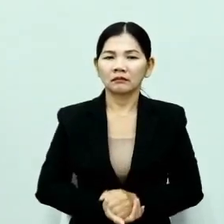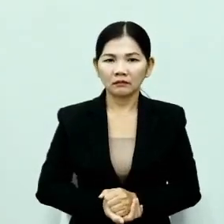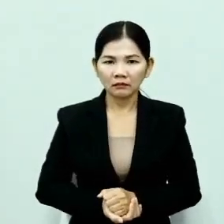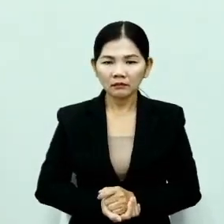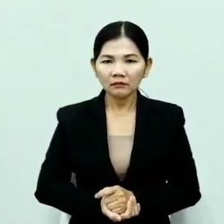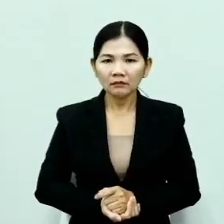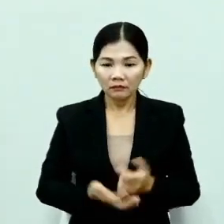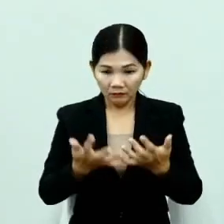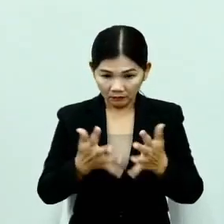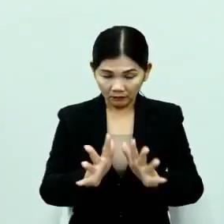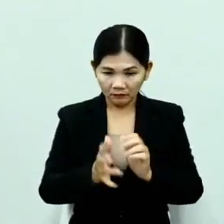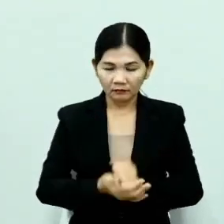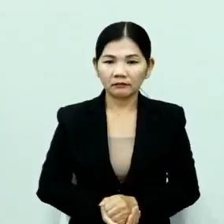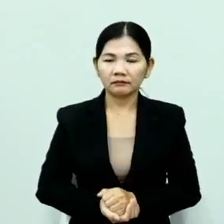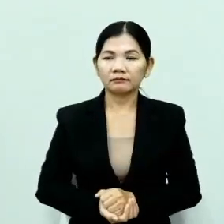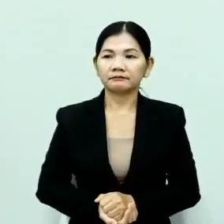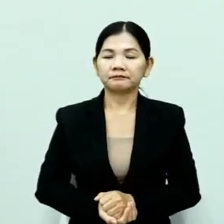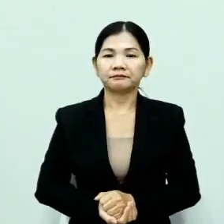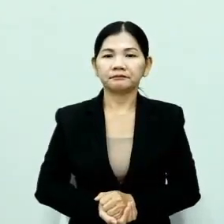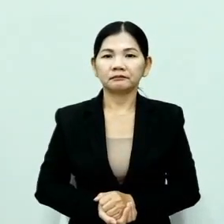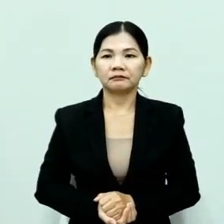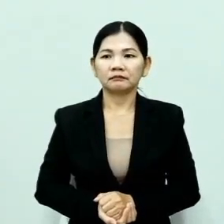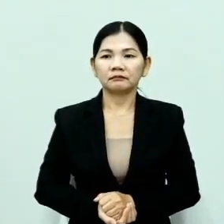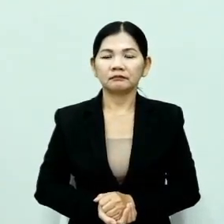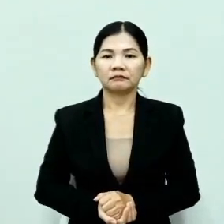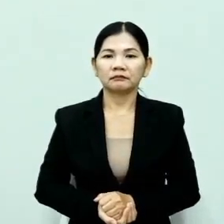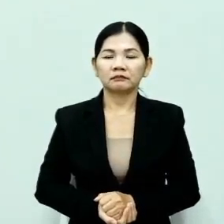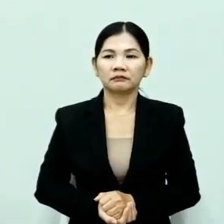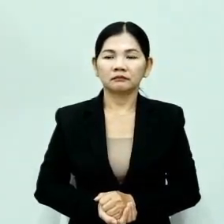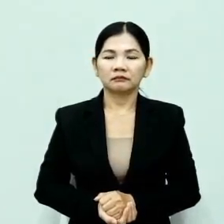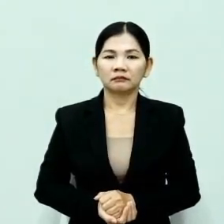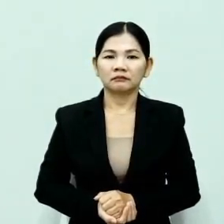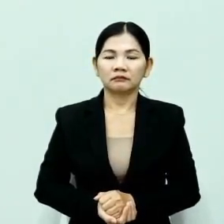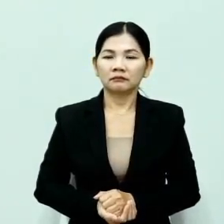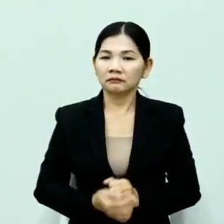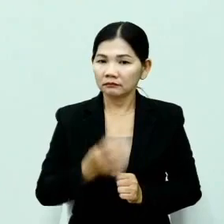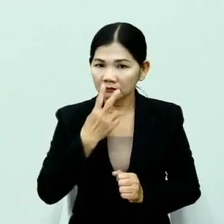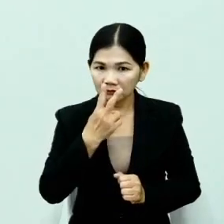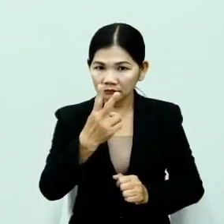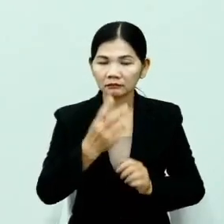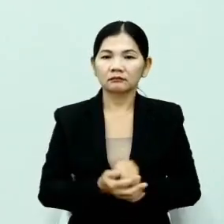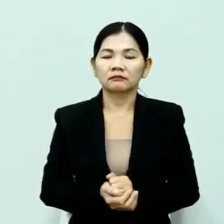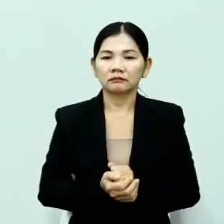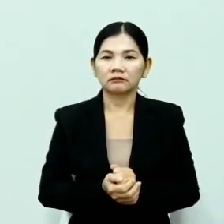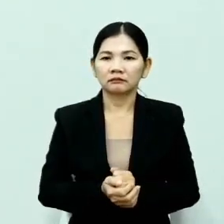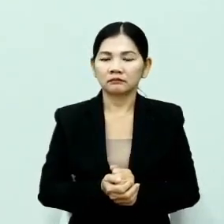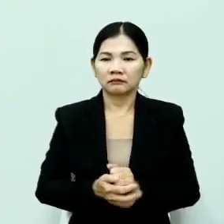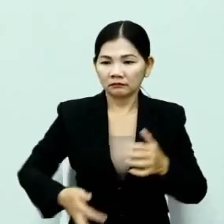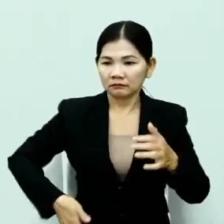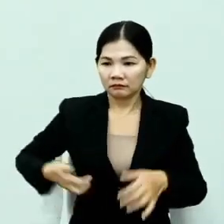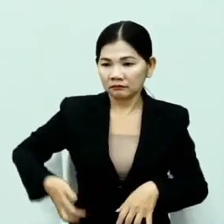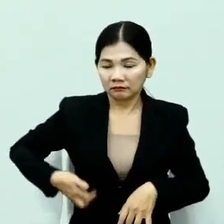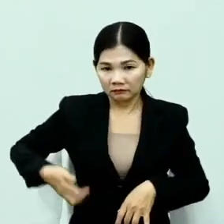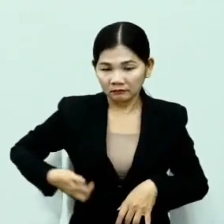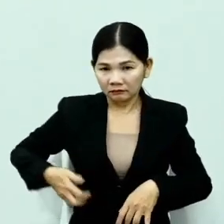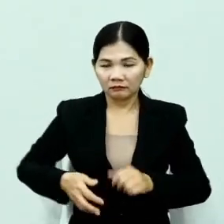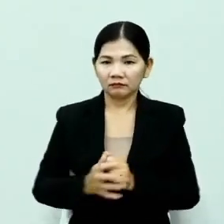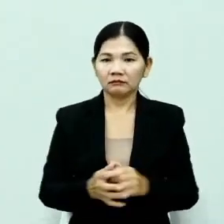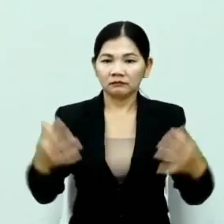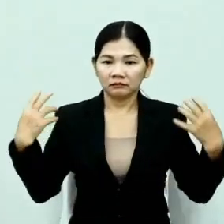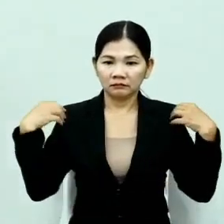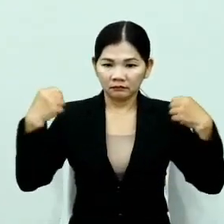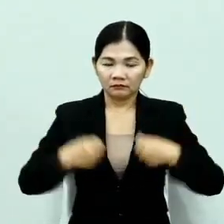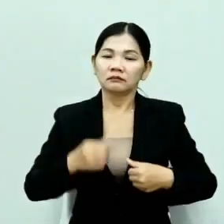Ồ nở con mơ mơ ồ mơ. Chà cứ khớn, khớn sạch sva. Sạch sva quạt bị ai bỏ